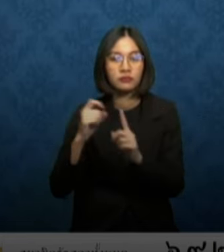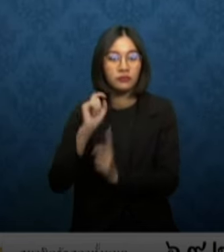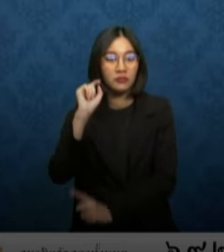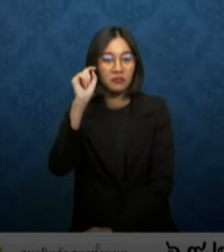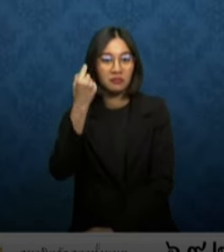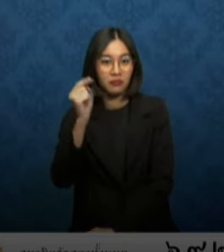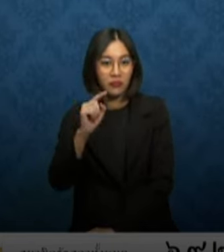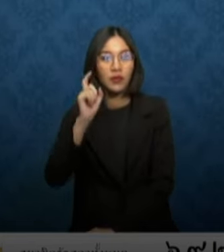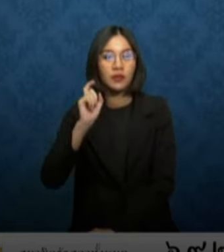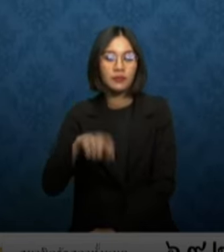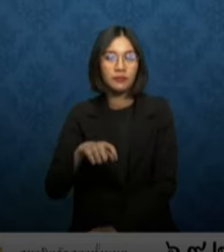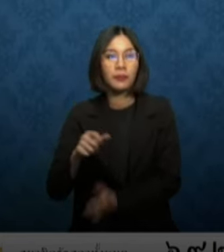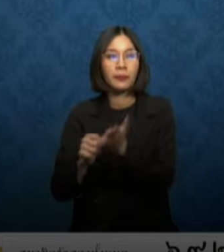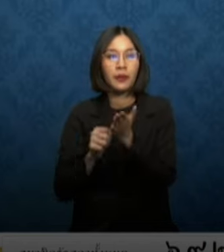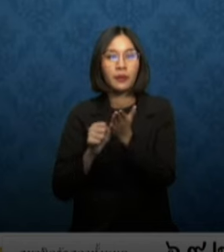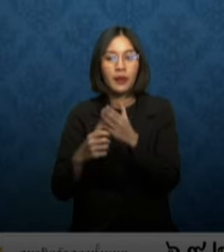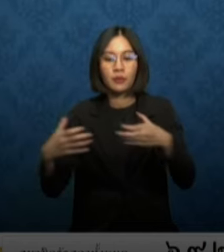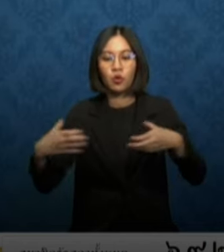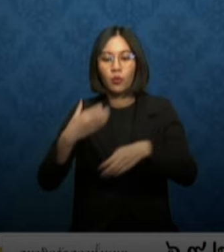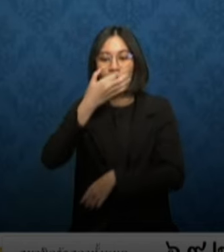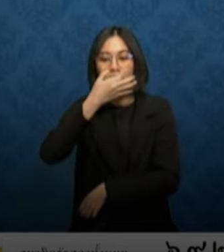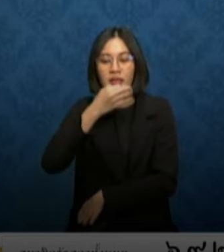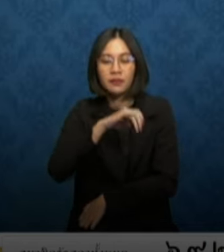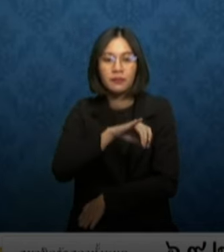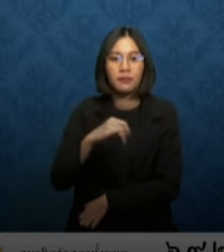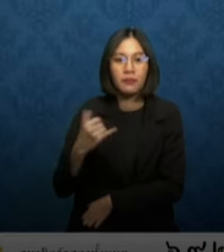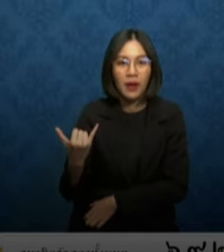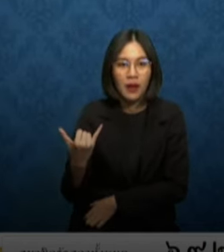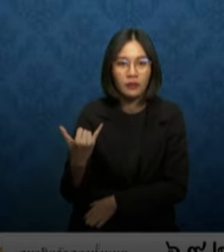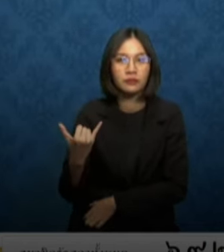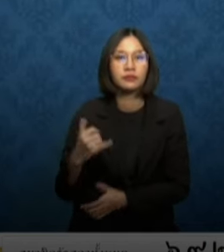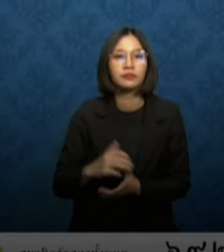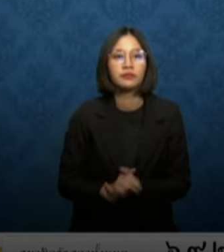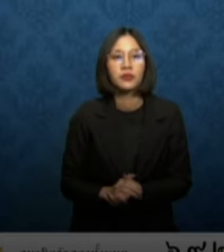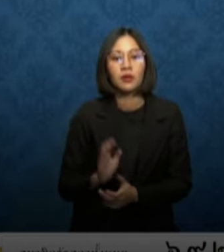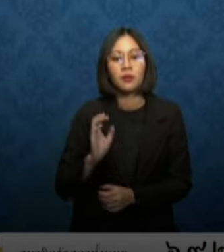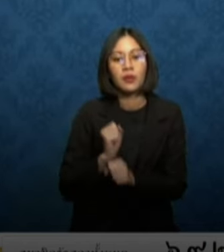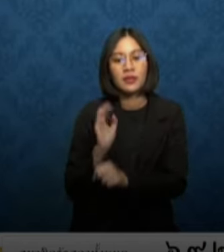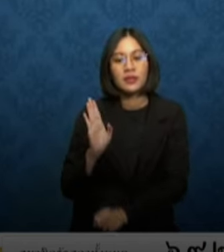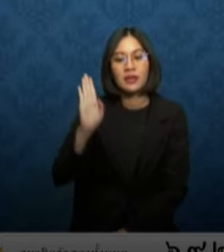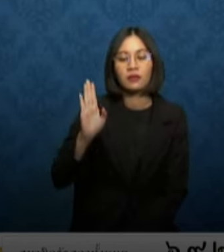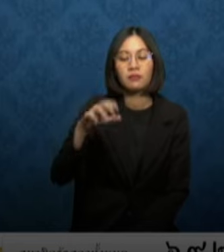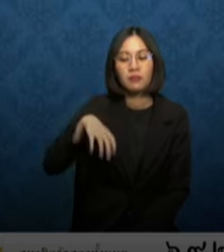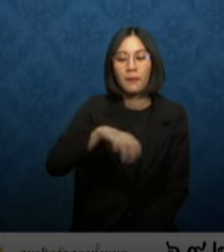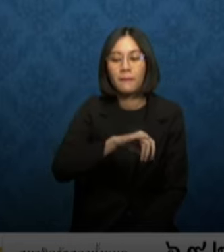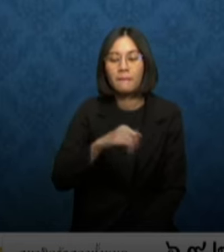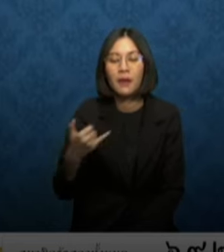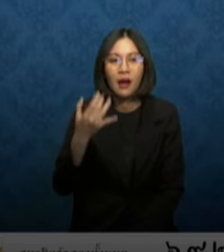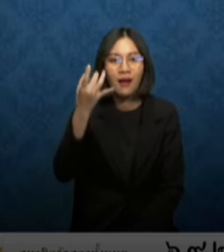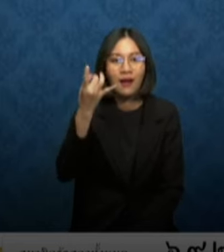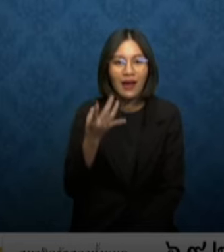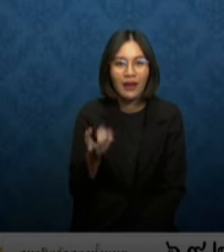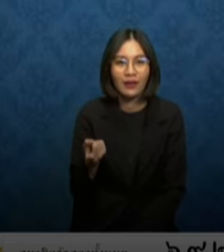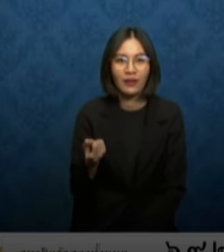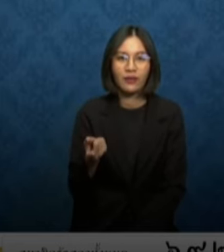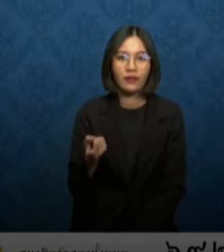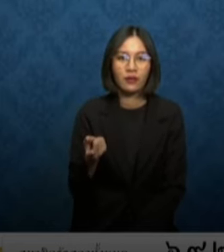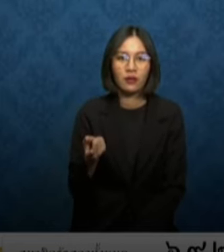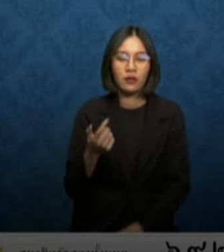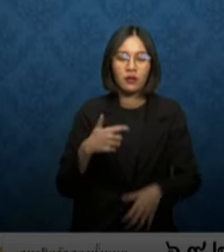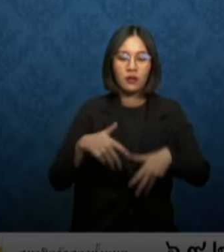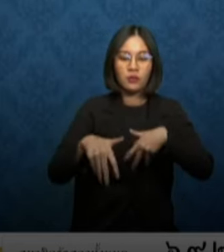แทนก็คือจะปรับแต่เป็นเฉพาะบางกลุ่มอาชีพบางไซต์ของสถานประกอบการอะไรครับท่านประธาน